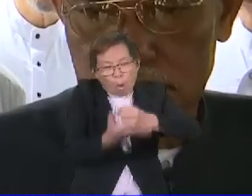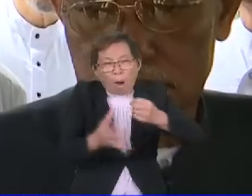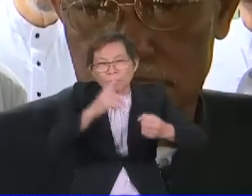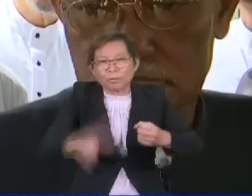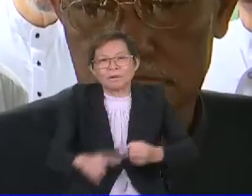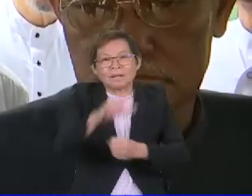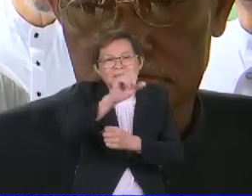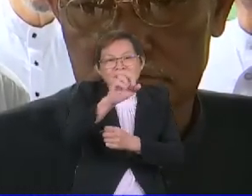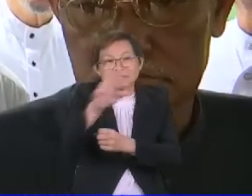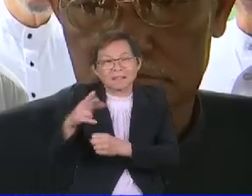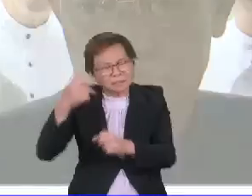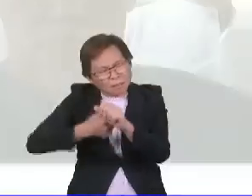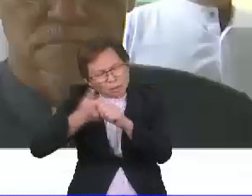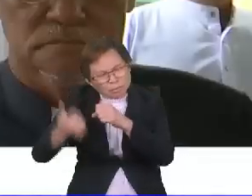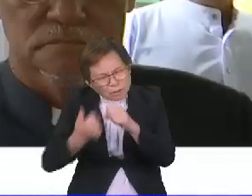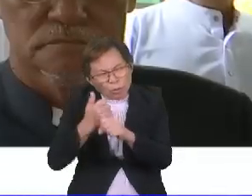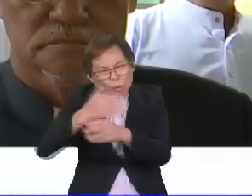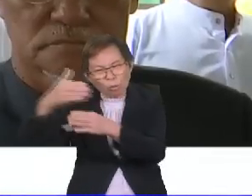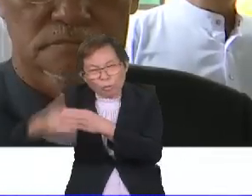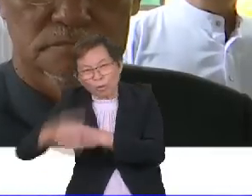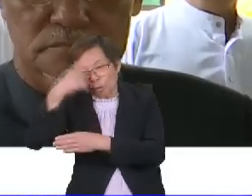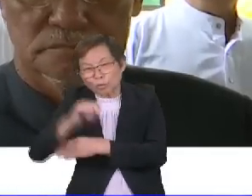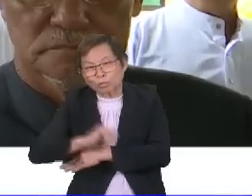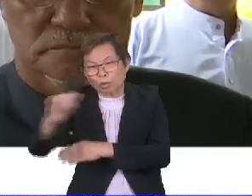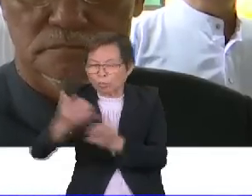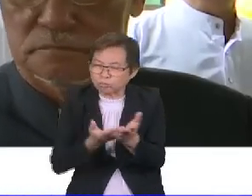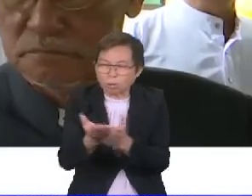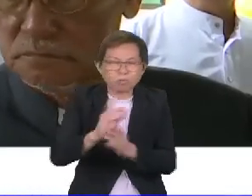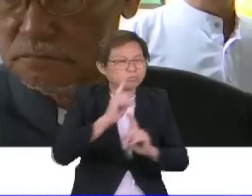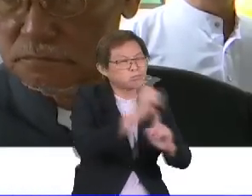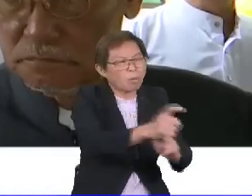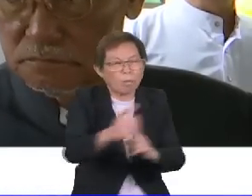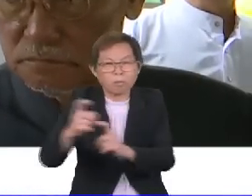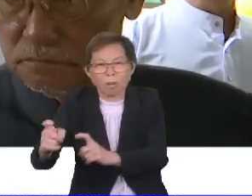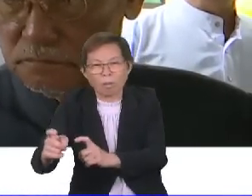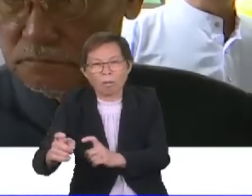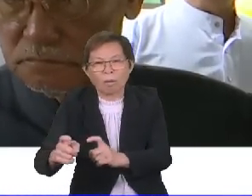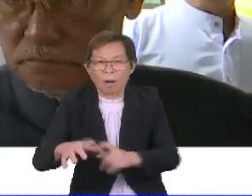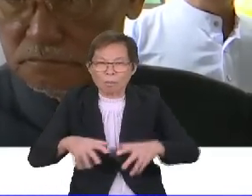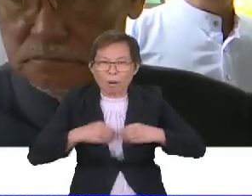every komplikasi semua dan untuk pergi ke pantai darek menerima zakat